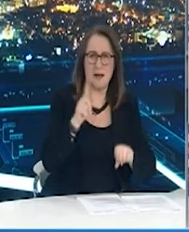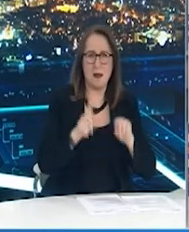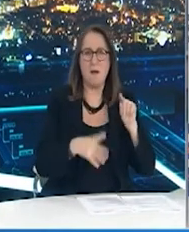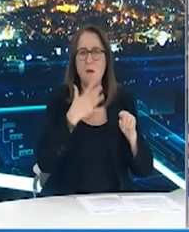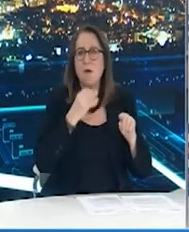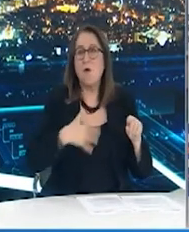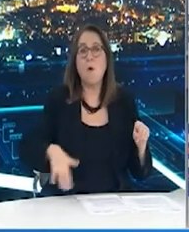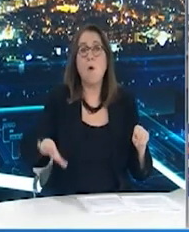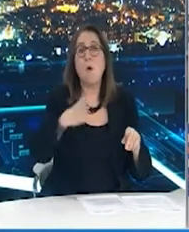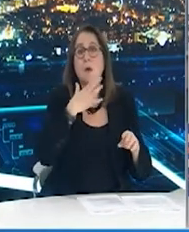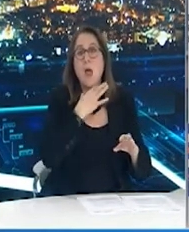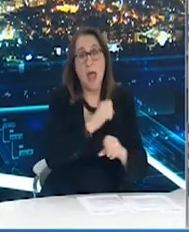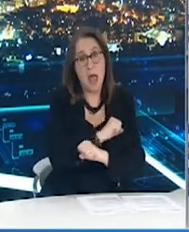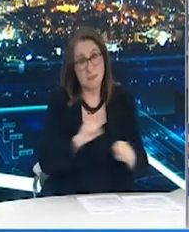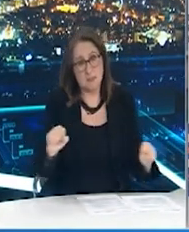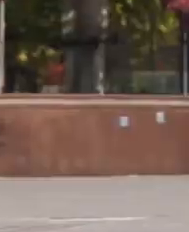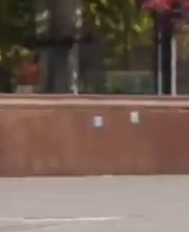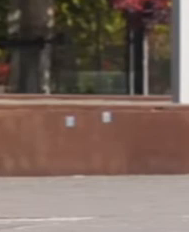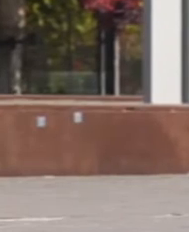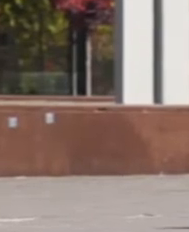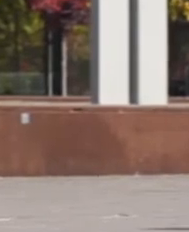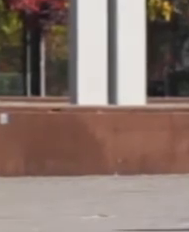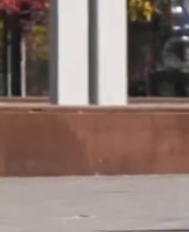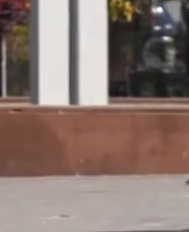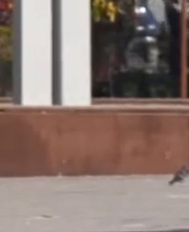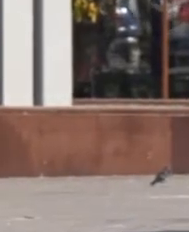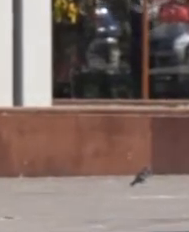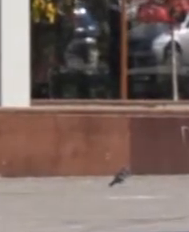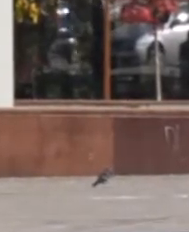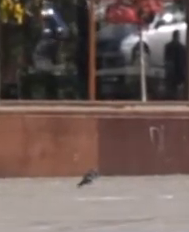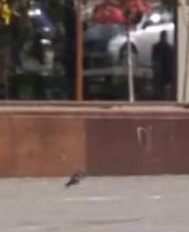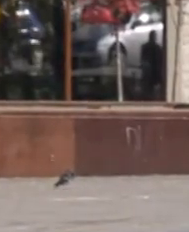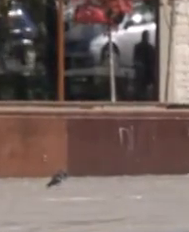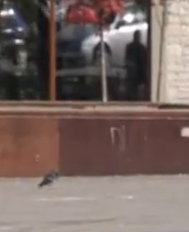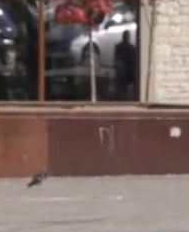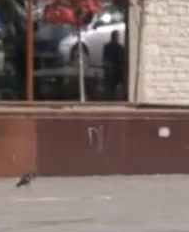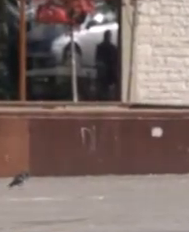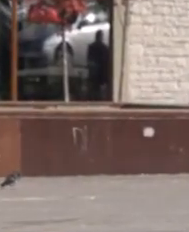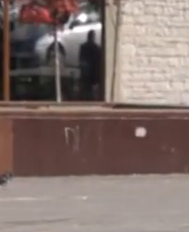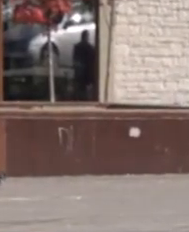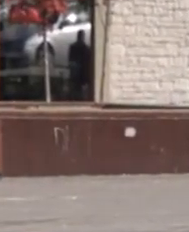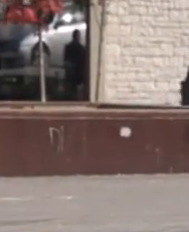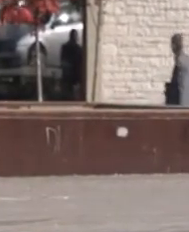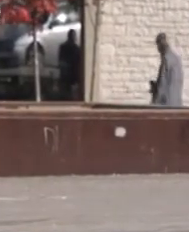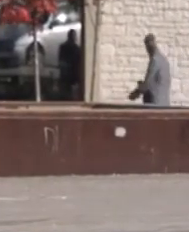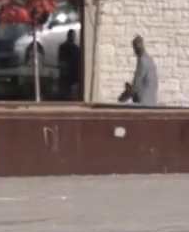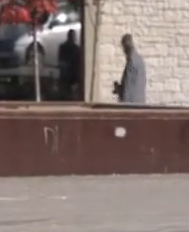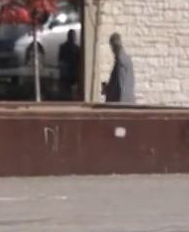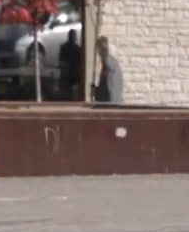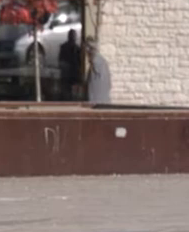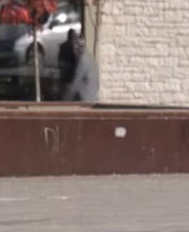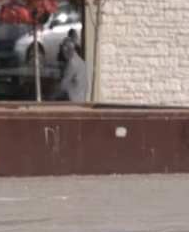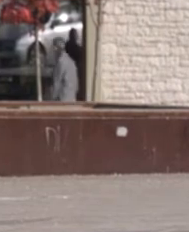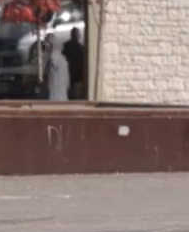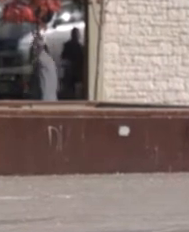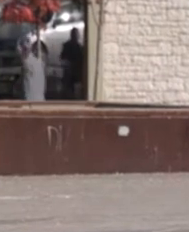σημαντικό είναι να επιστρέψουν και τα παιδιά μας στα σχολεία τους. Περαιτέρω διευκρινήσεις για κάποια από τα μέτρα που ανακοινώθηκαν την περασμένη Τετάρτη, έδωσε